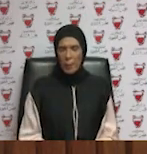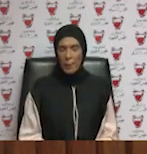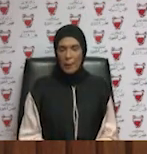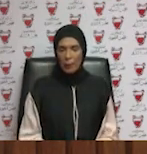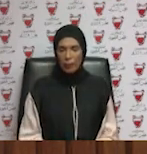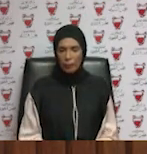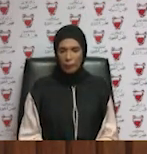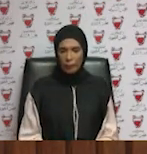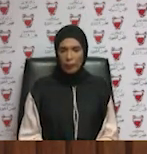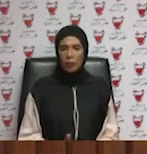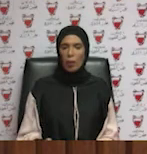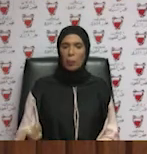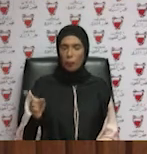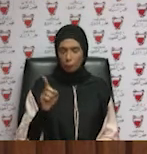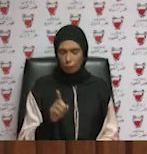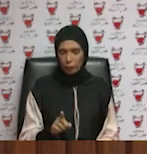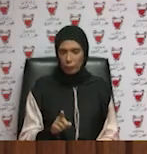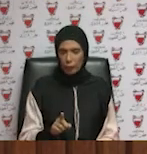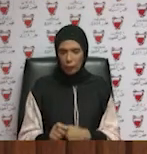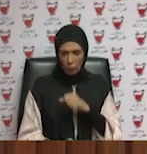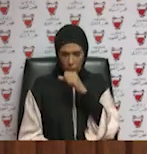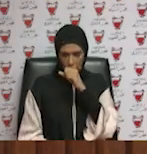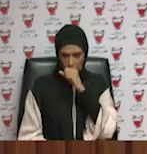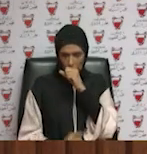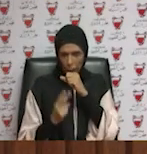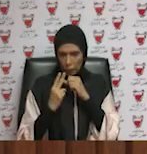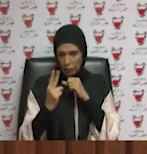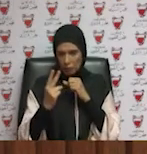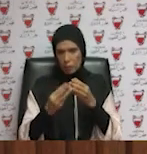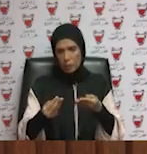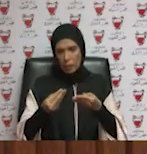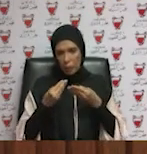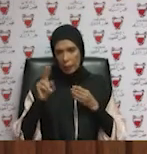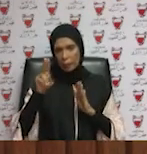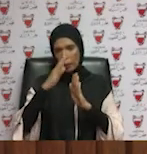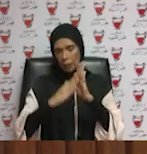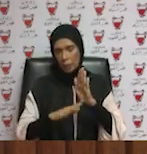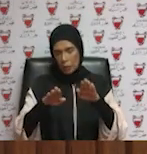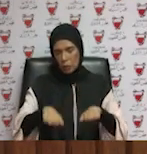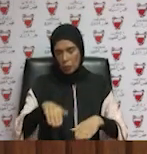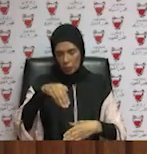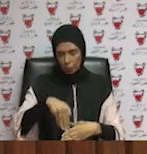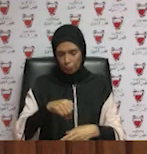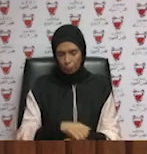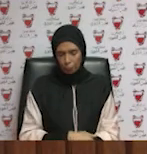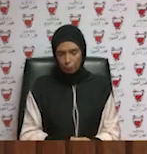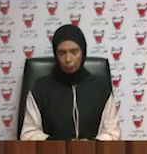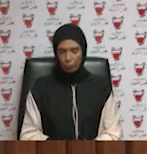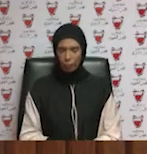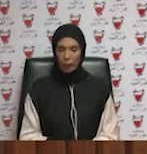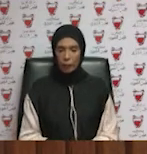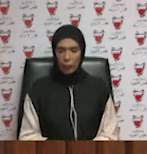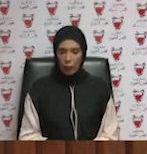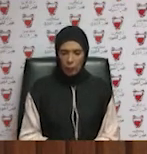2020، يعني بعد مرور حوالي سنتين من تقديم الحكومة حسب